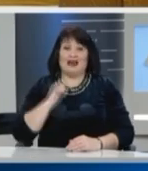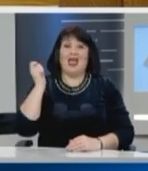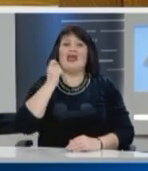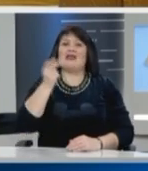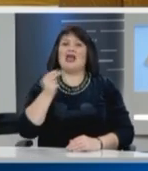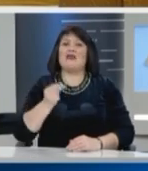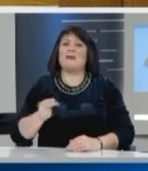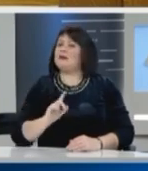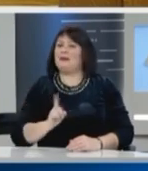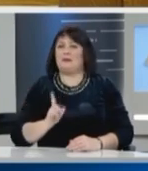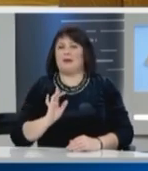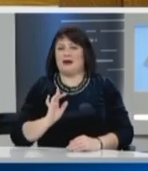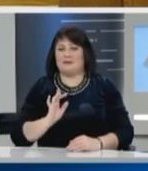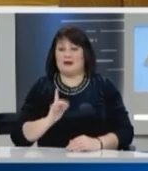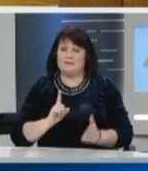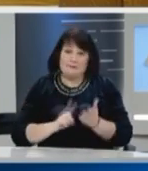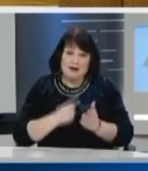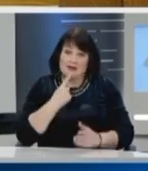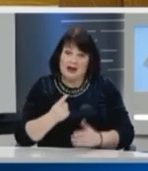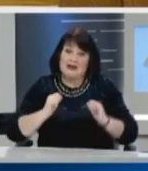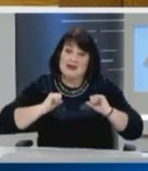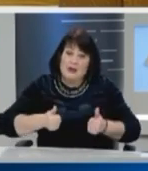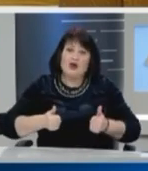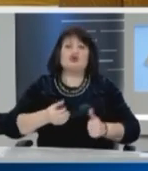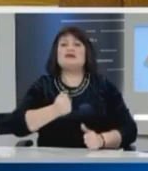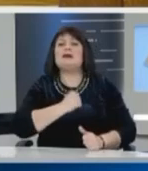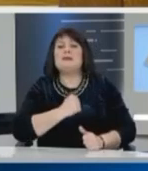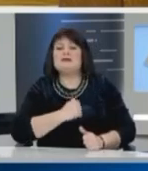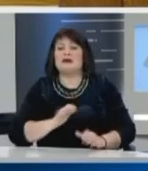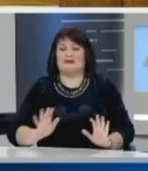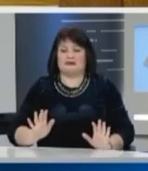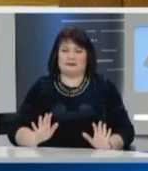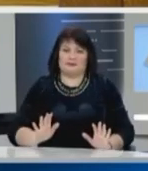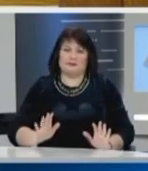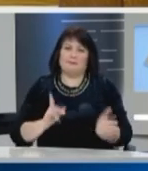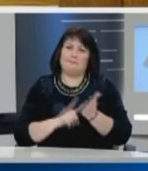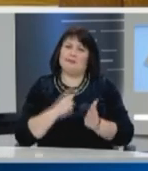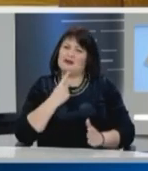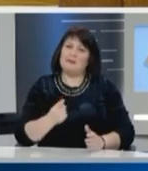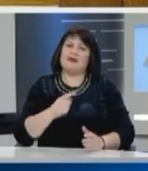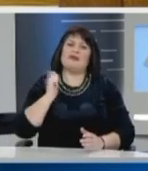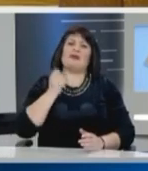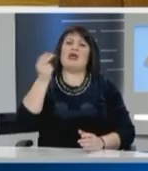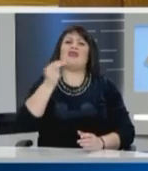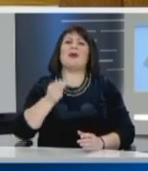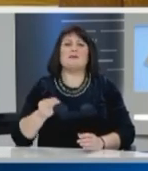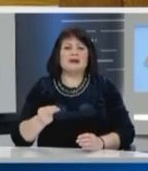θέματα. Αλλά να λες με θάρρος τη γνώμη σου για τα εθνικά